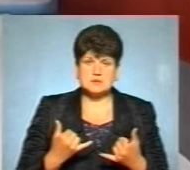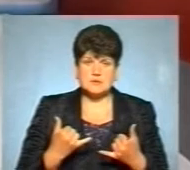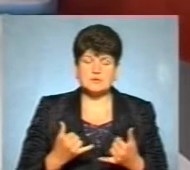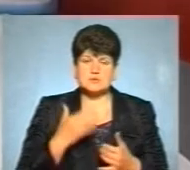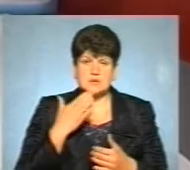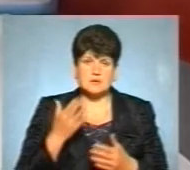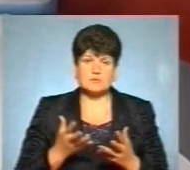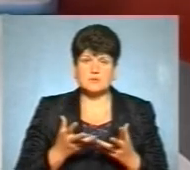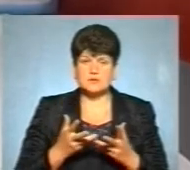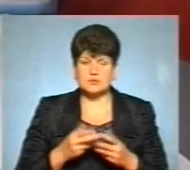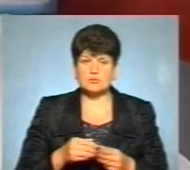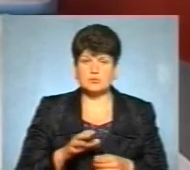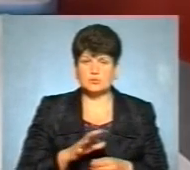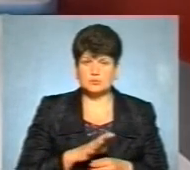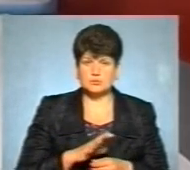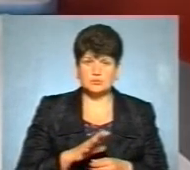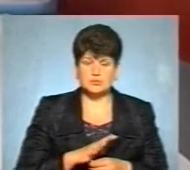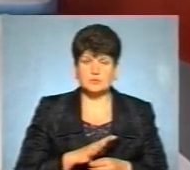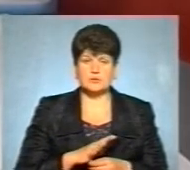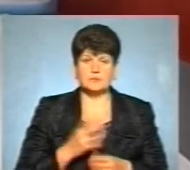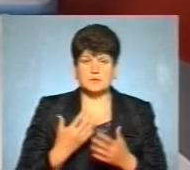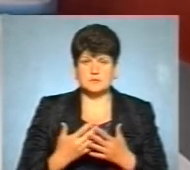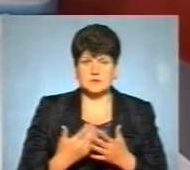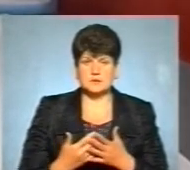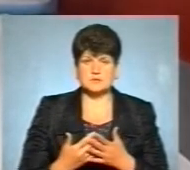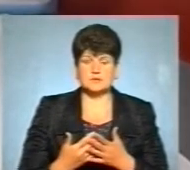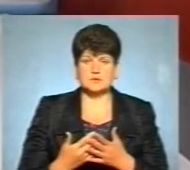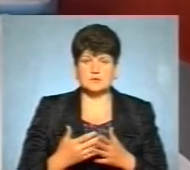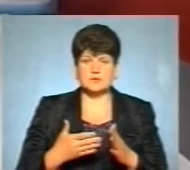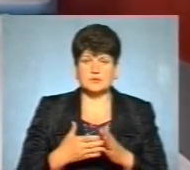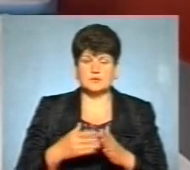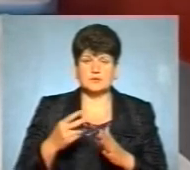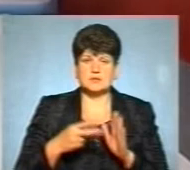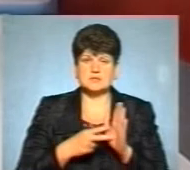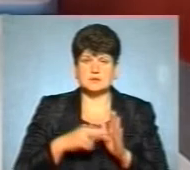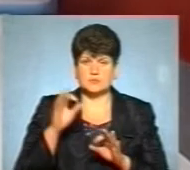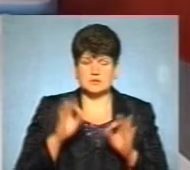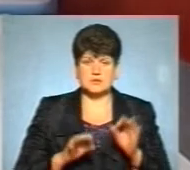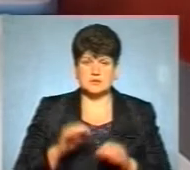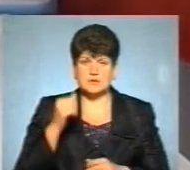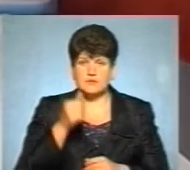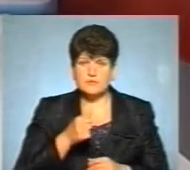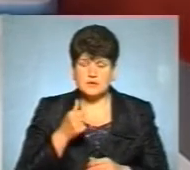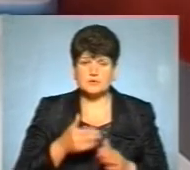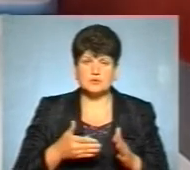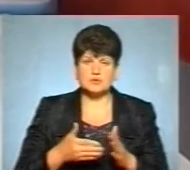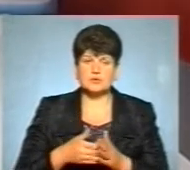підрахунками економіка України повинна зростати орієнтовно на 7% в рік. Тобто до